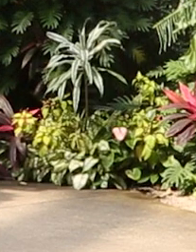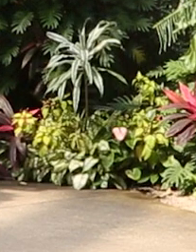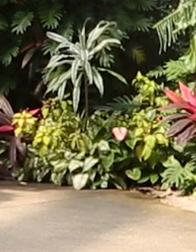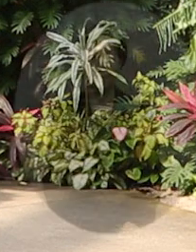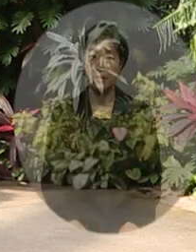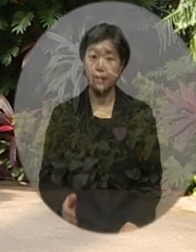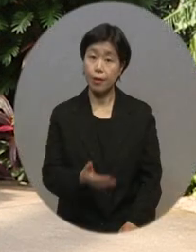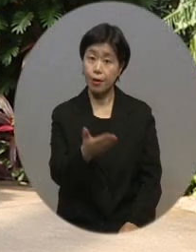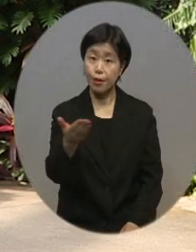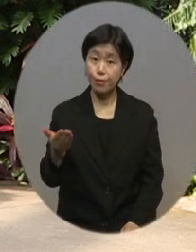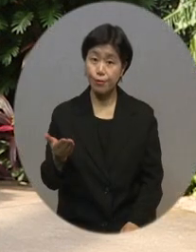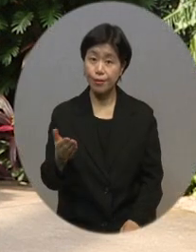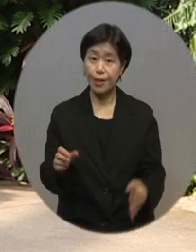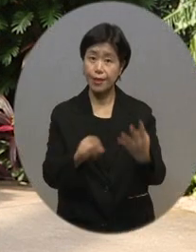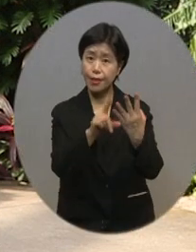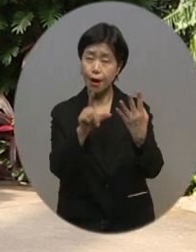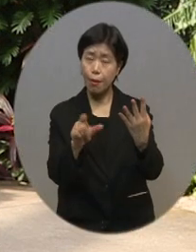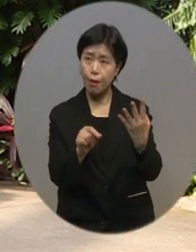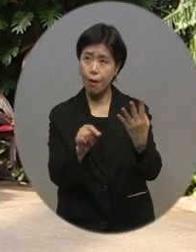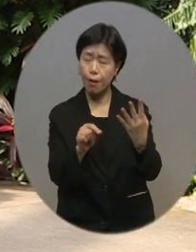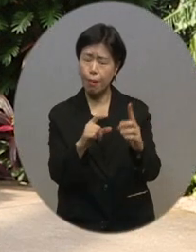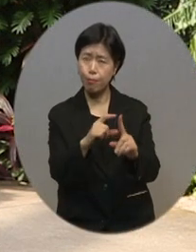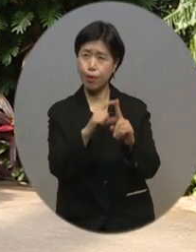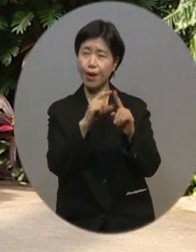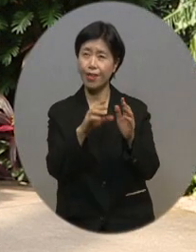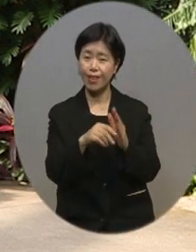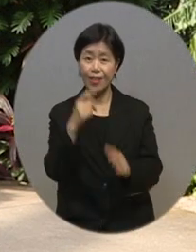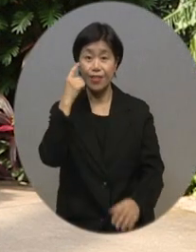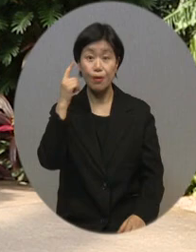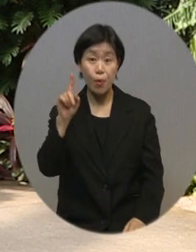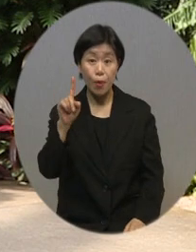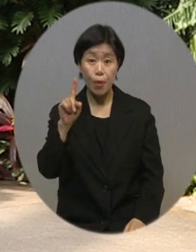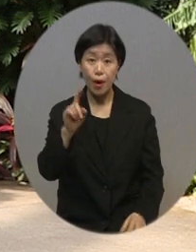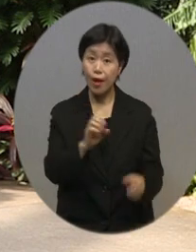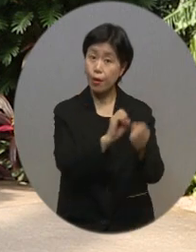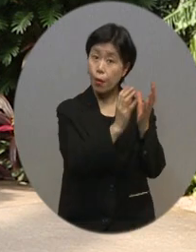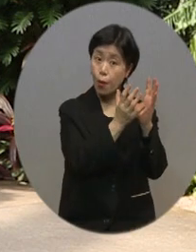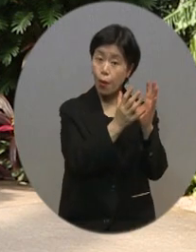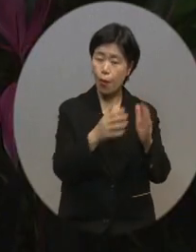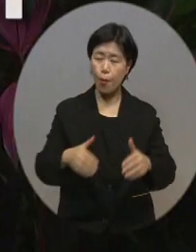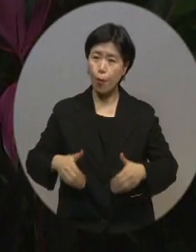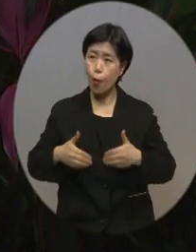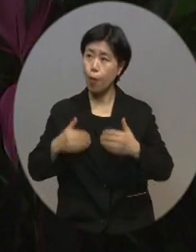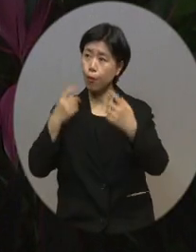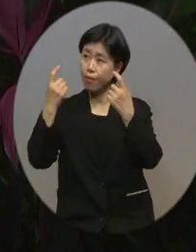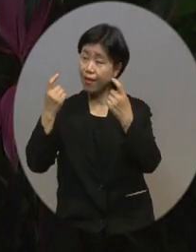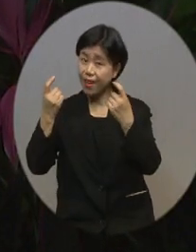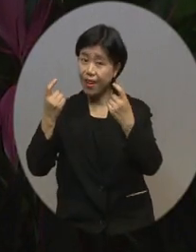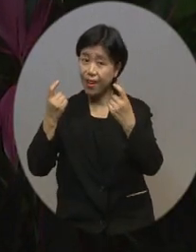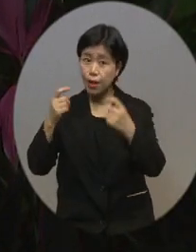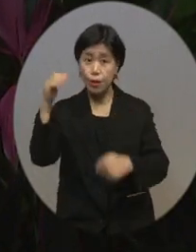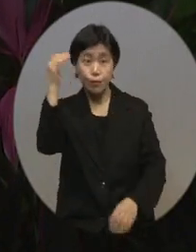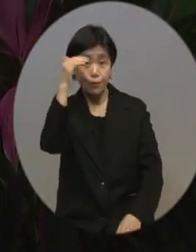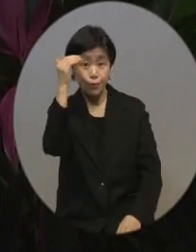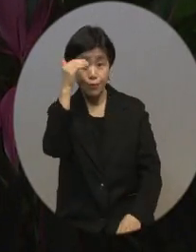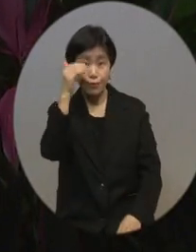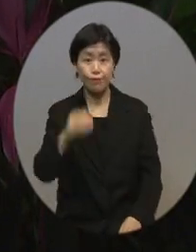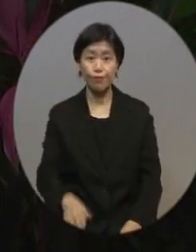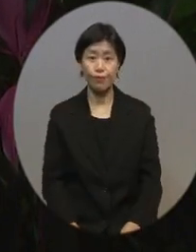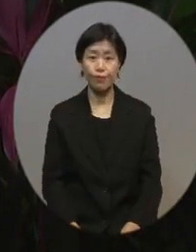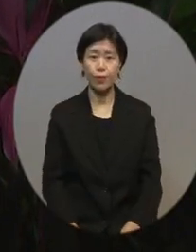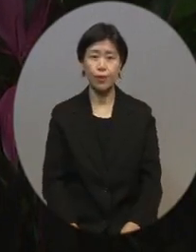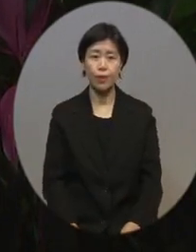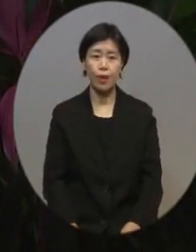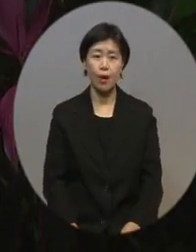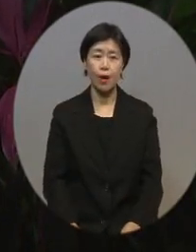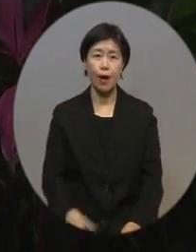여러분은 4월 하면 무엇이 떠오르시나요? 벚꽃? 봄나들이? 여행? 모든 것이